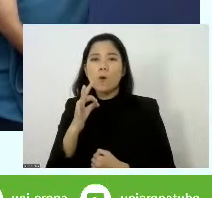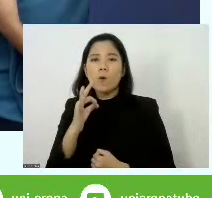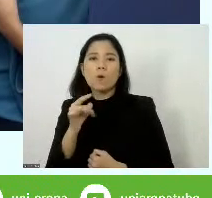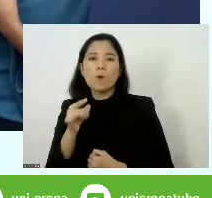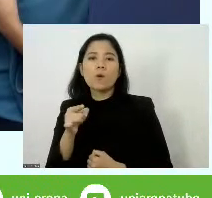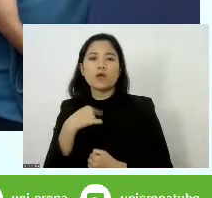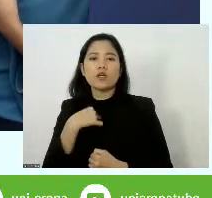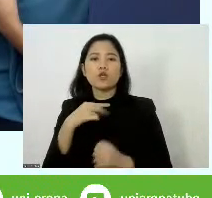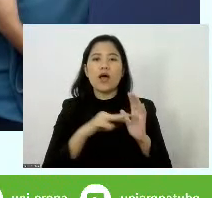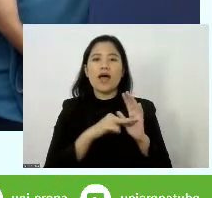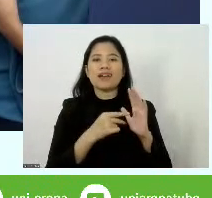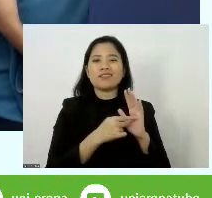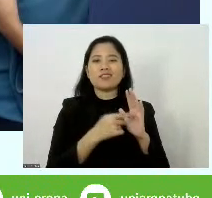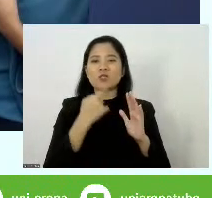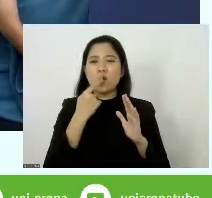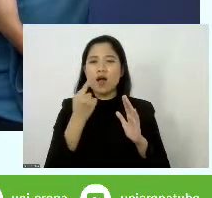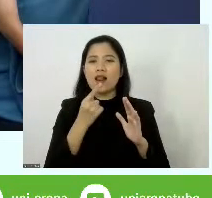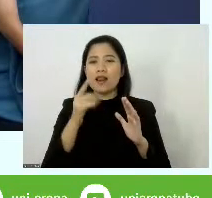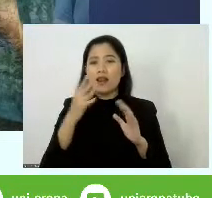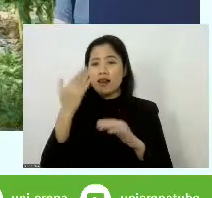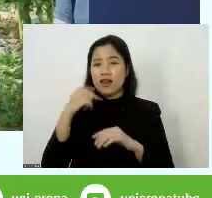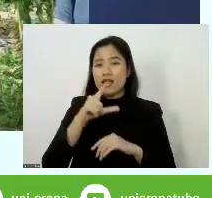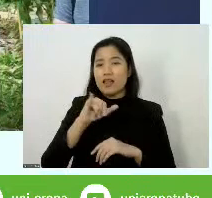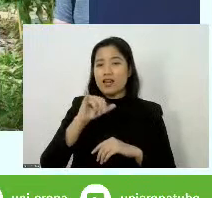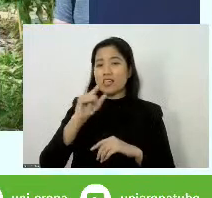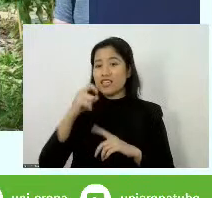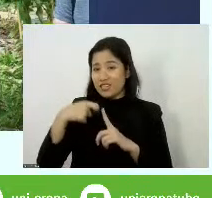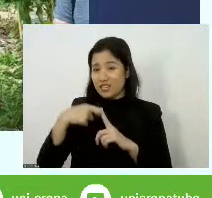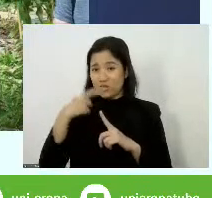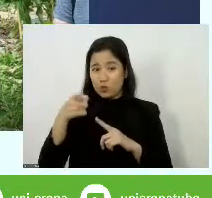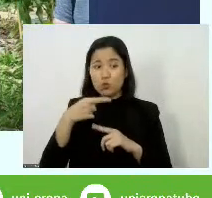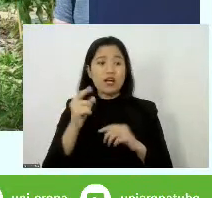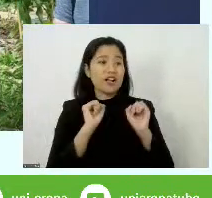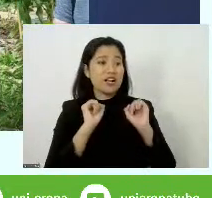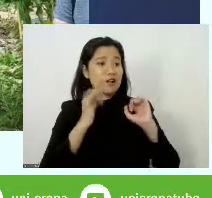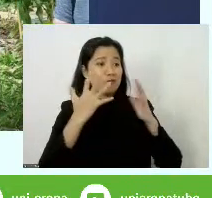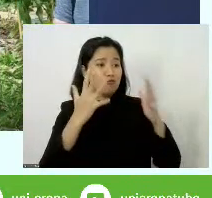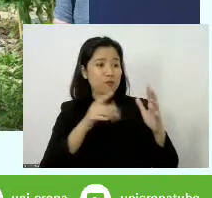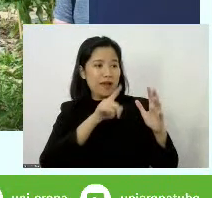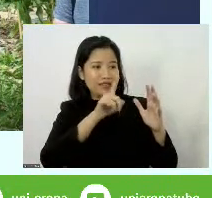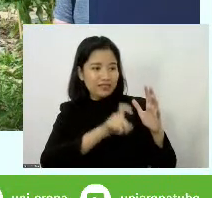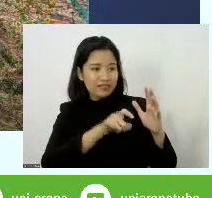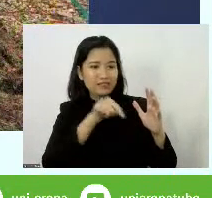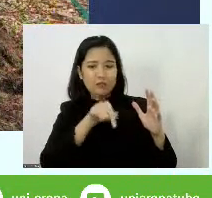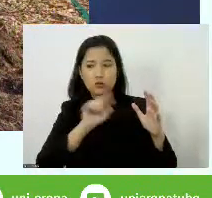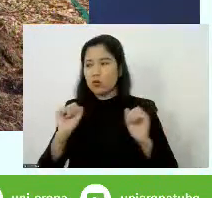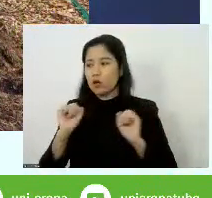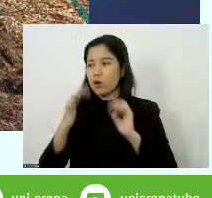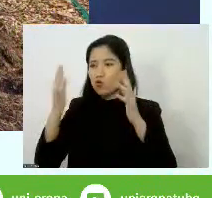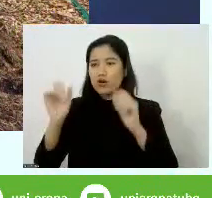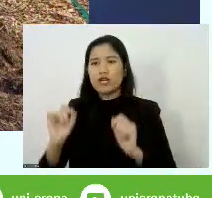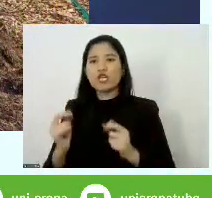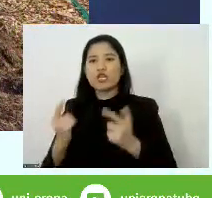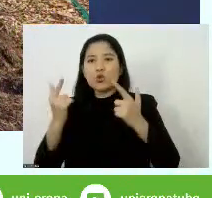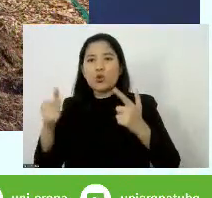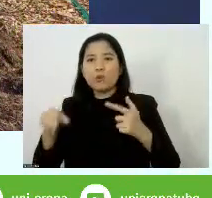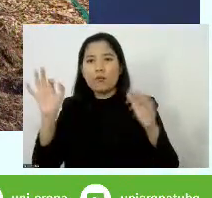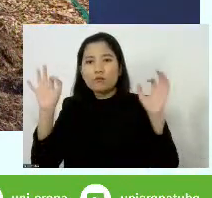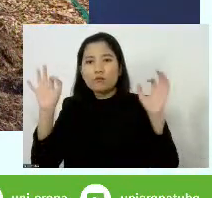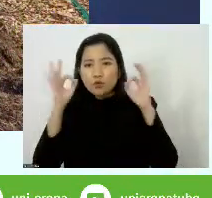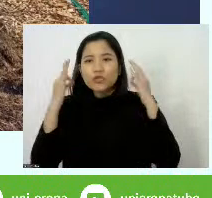makna dari penggalan lirik kebun yang mati adalah kebun yang hidup dalam sunyi itu benar bagian dari situ ya Cuma